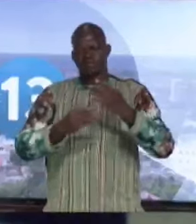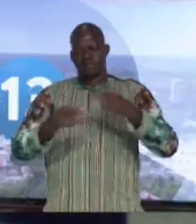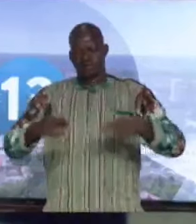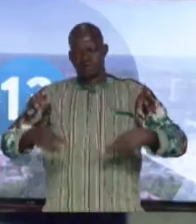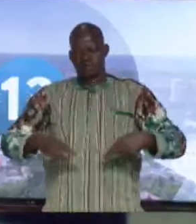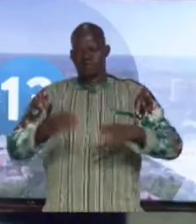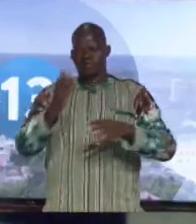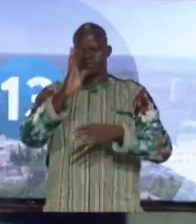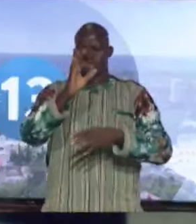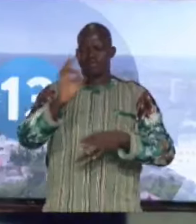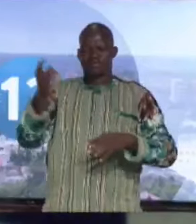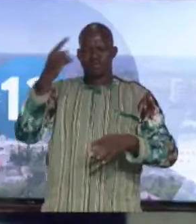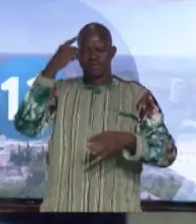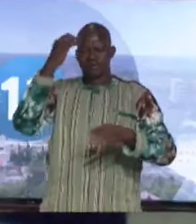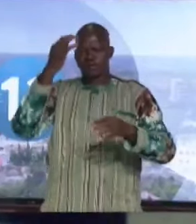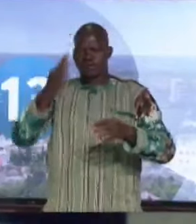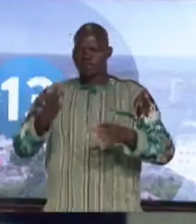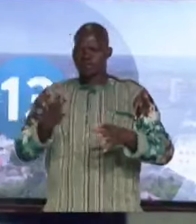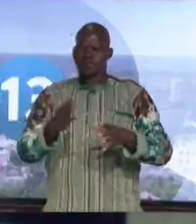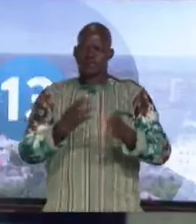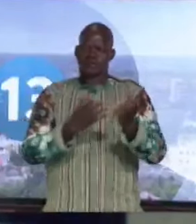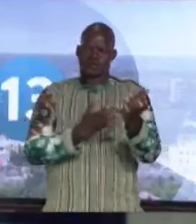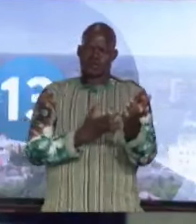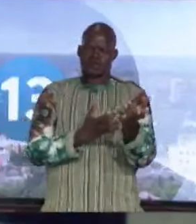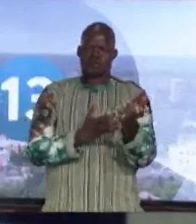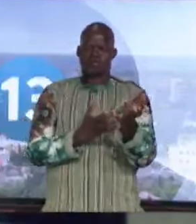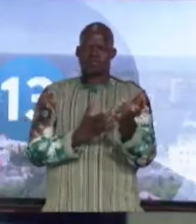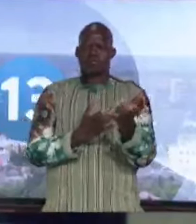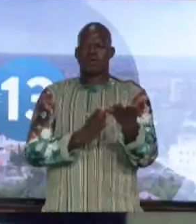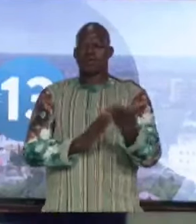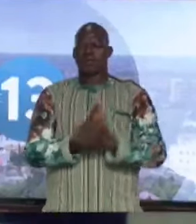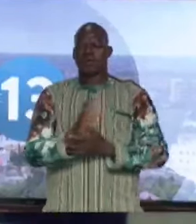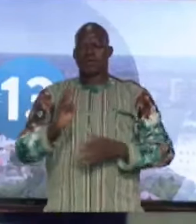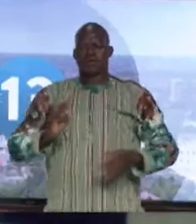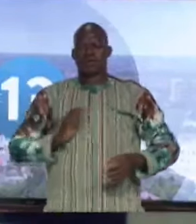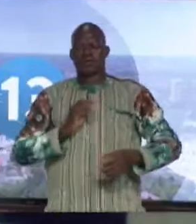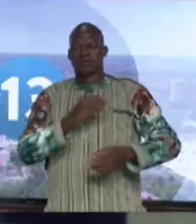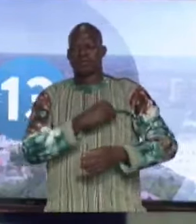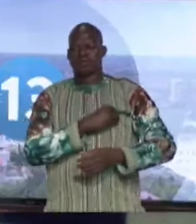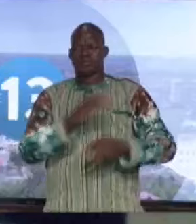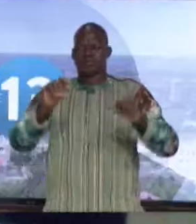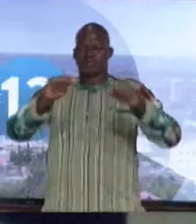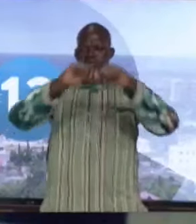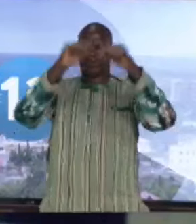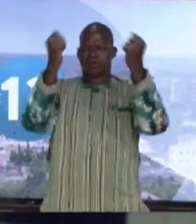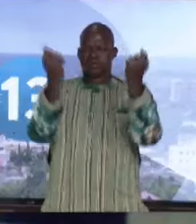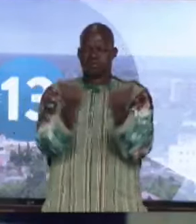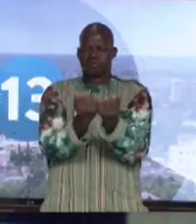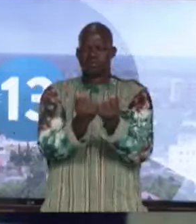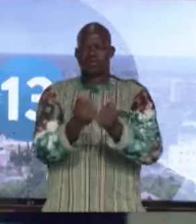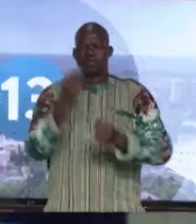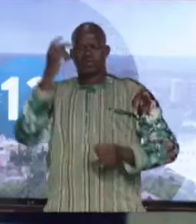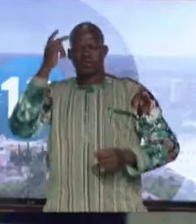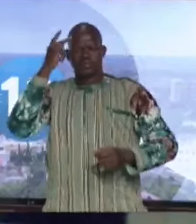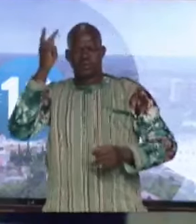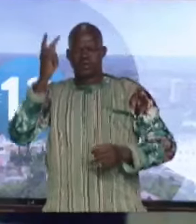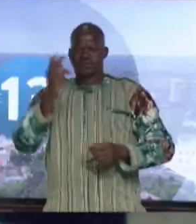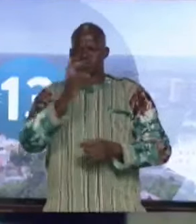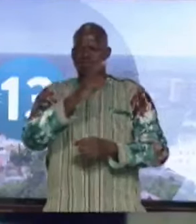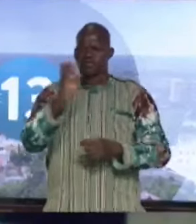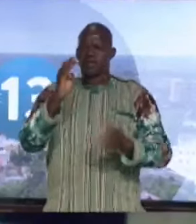Burkina, une décision qui était fortement attendue par les membres de l'association qui estime à plus de 200